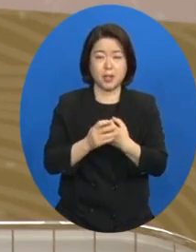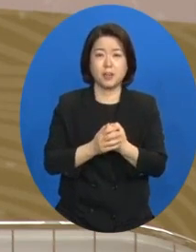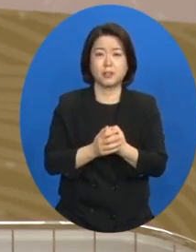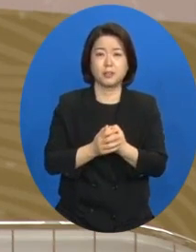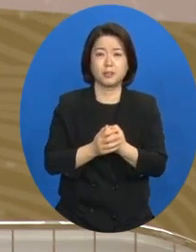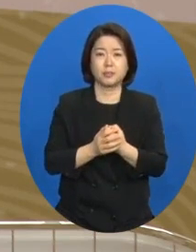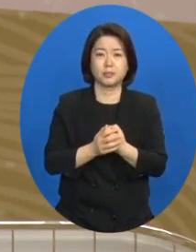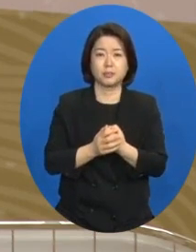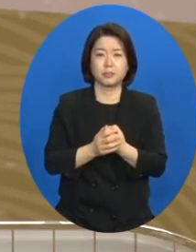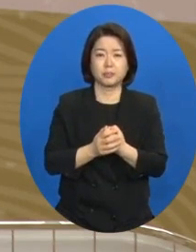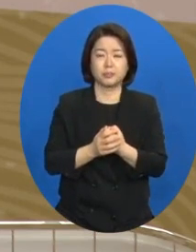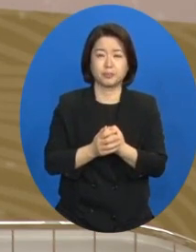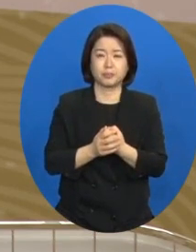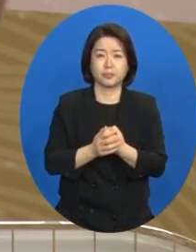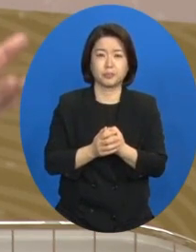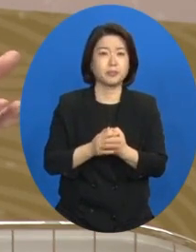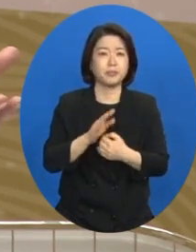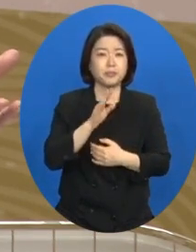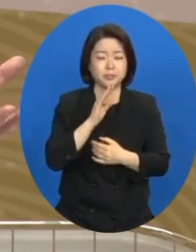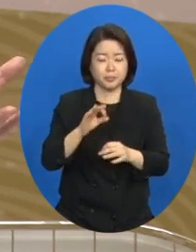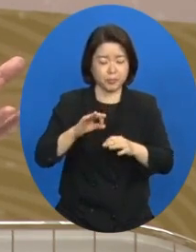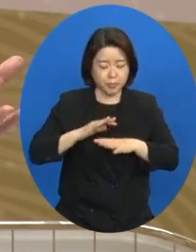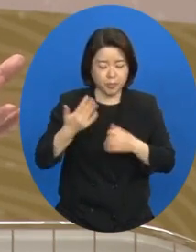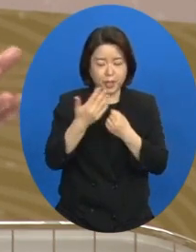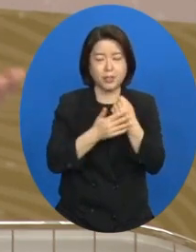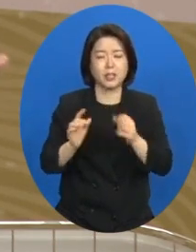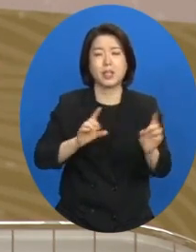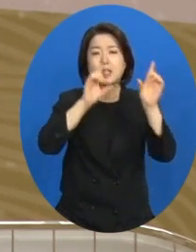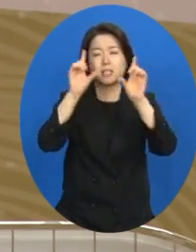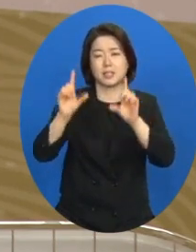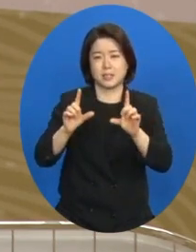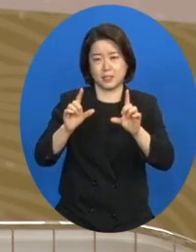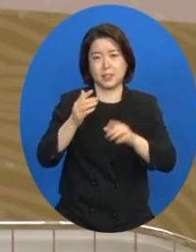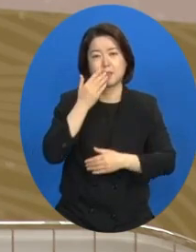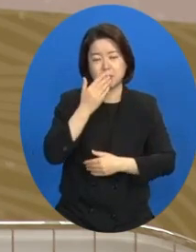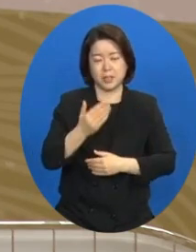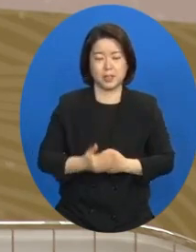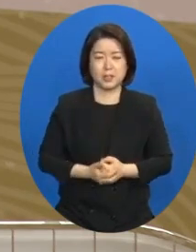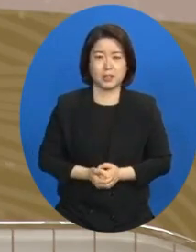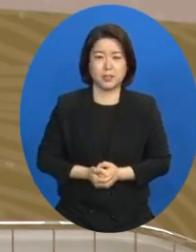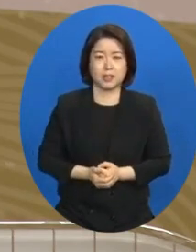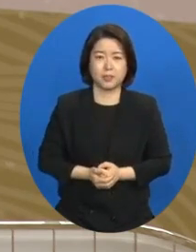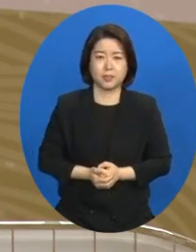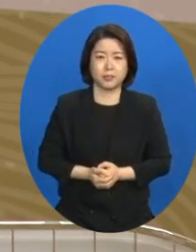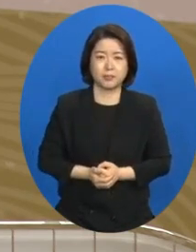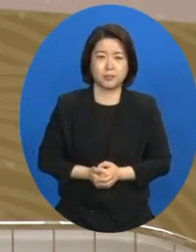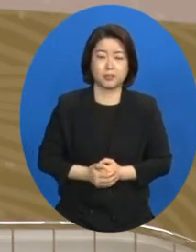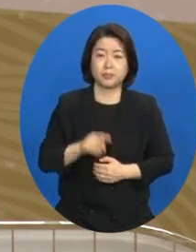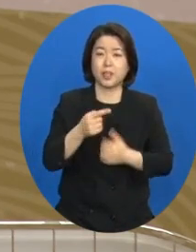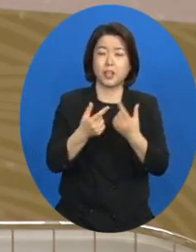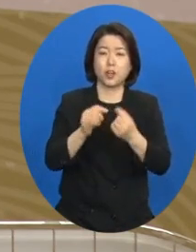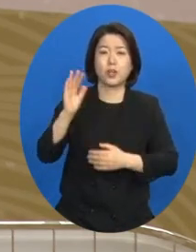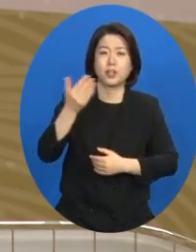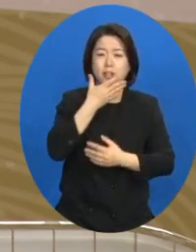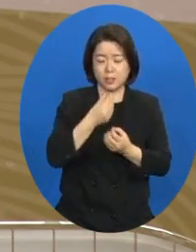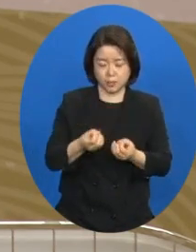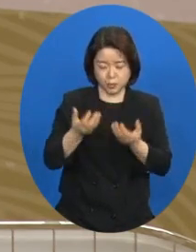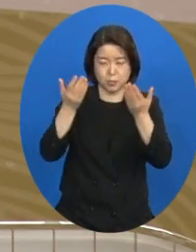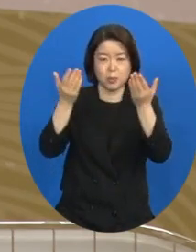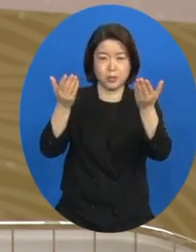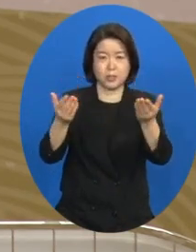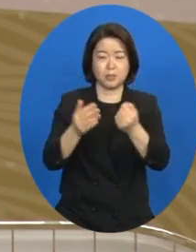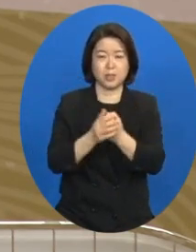그러면 정말 놀라운 은혜에 삶을 우리가 살게 되는 것입니다 그렇게 되기를 축복합니다